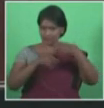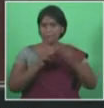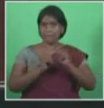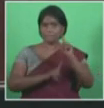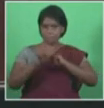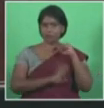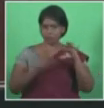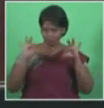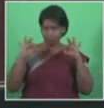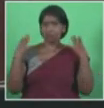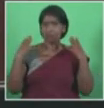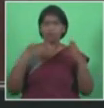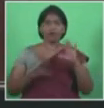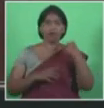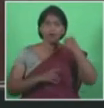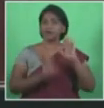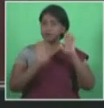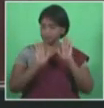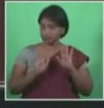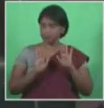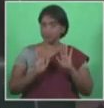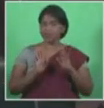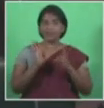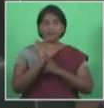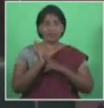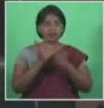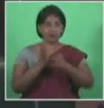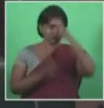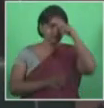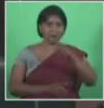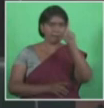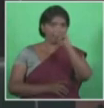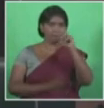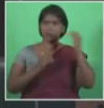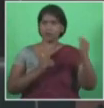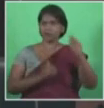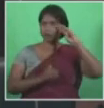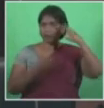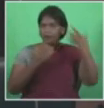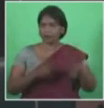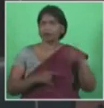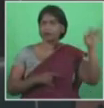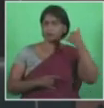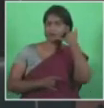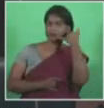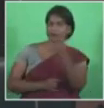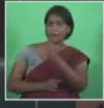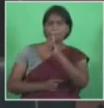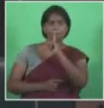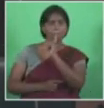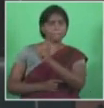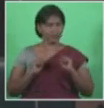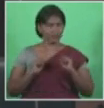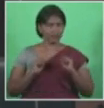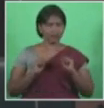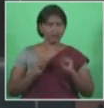පාර්ලිමේන්තුවේ ශක්තිය දුර්වල වෙනවයි කියලා. මම හිතන්නේ වඩා ශක්තිමත් වෙනවා. නෑ නෑ නෑ. විජේදාස රාජපක්ෂ මැතිතුමා බාසයක් ගල් දාන්න පොරොන්දු වුණා. එතුමාට දුරකථනයෙන් කතා කරලා බැල්ලා තියෙනවා. ඇයි